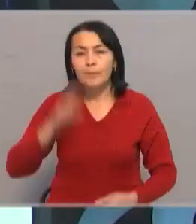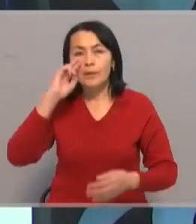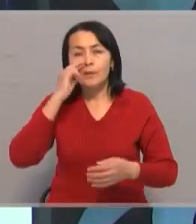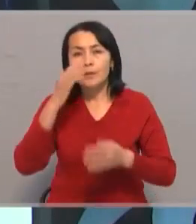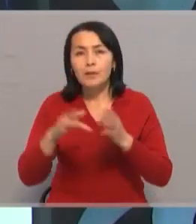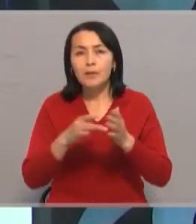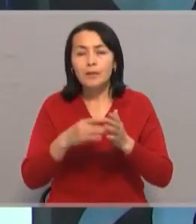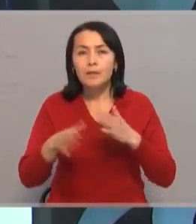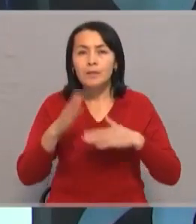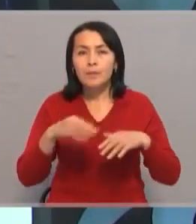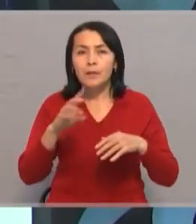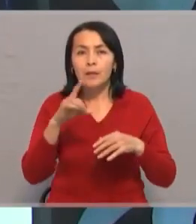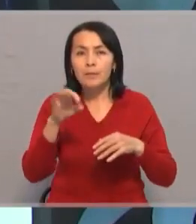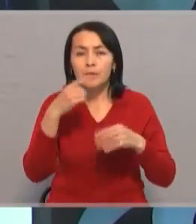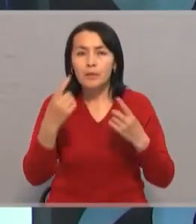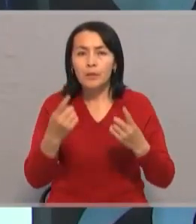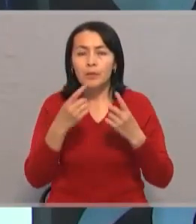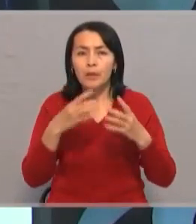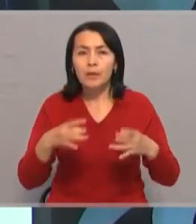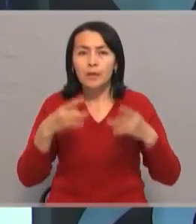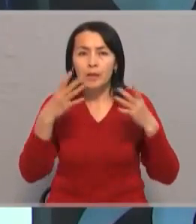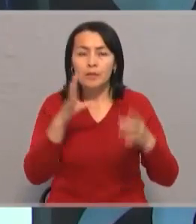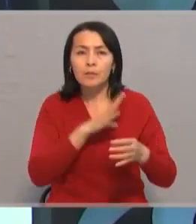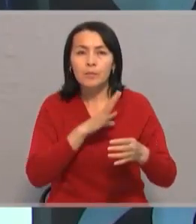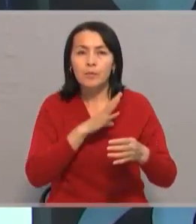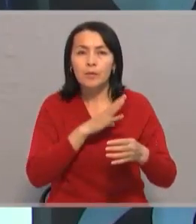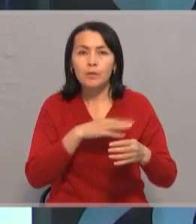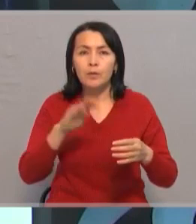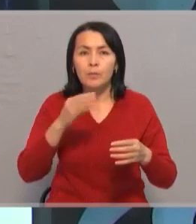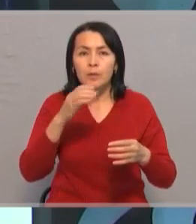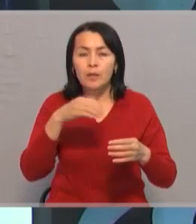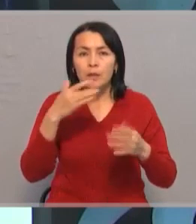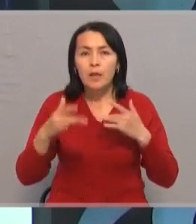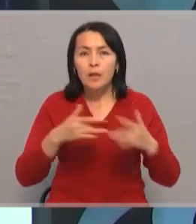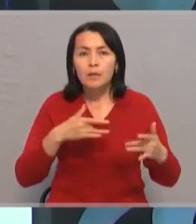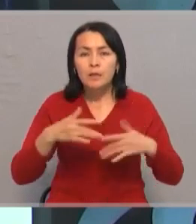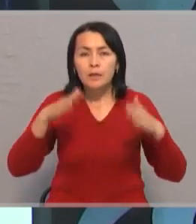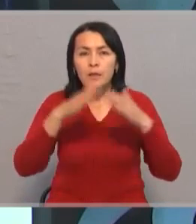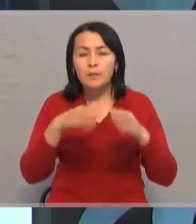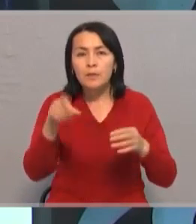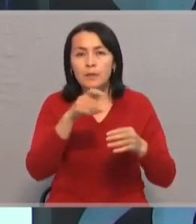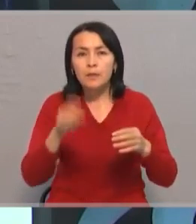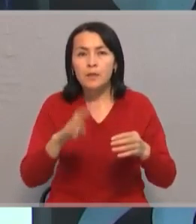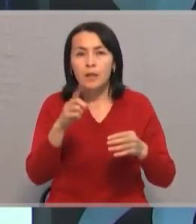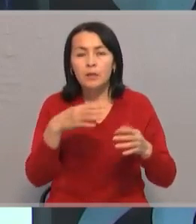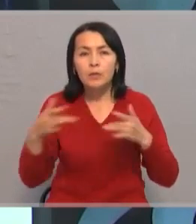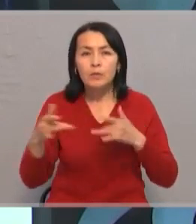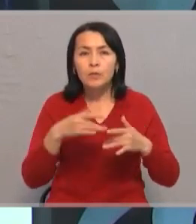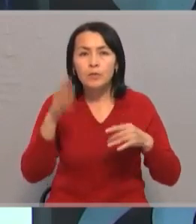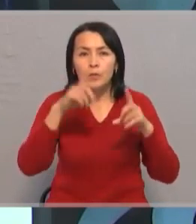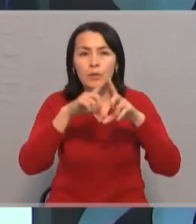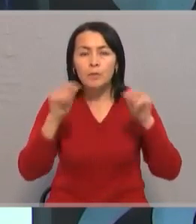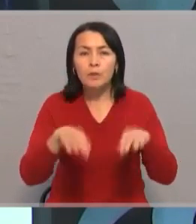Шымкентте бір-екілі Рамазан атты рухани концерт өтті. Оған Жомарт Шайын атындағы Қазақ драма театрының әртістері мен Қаратау дәстүрлі өнер